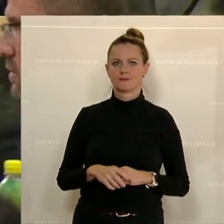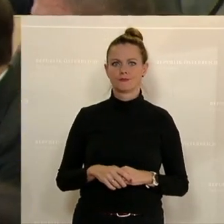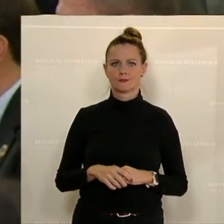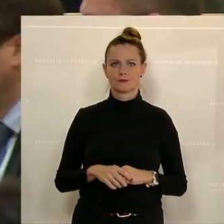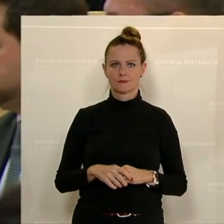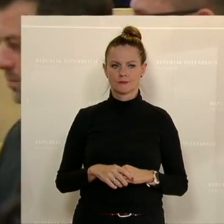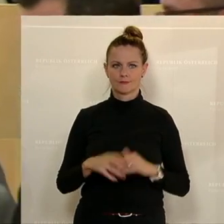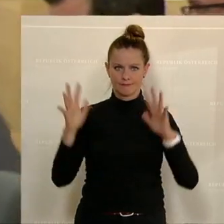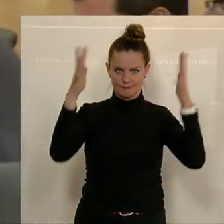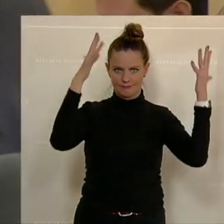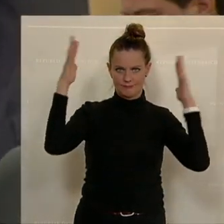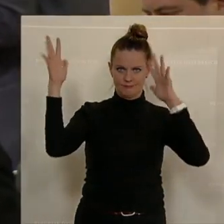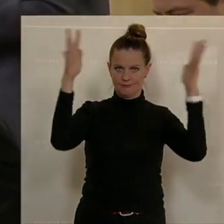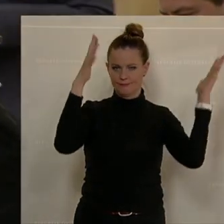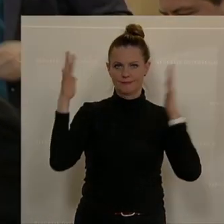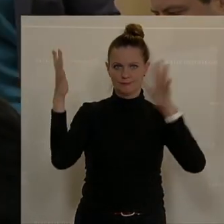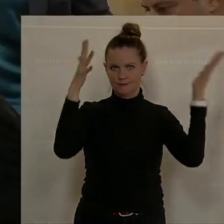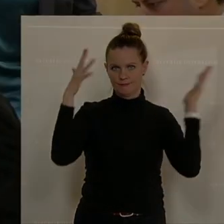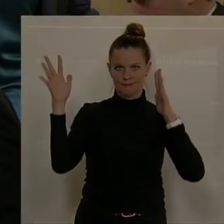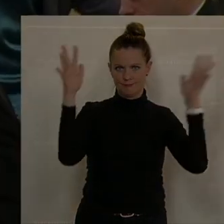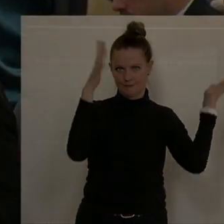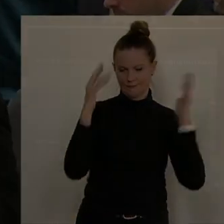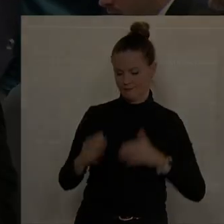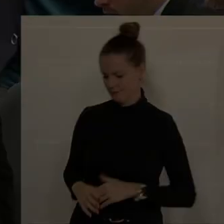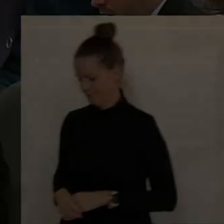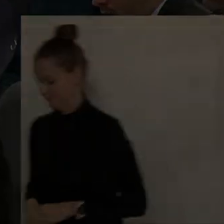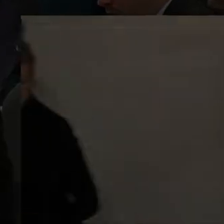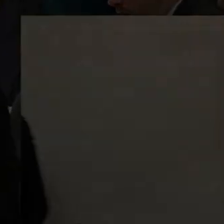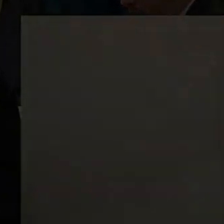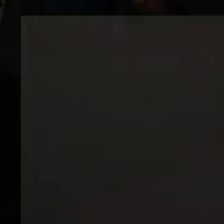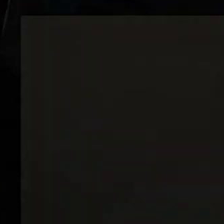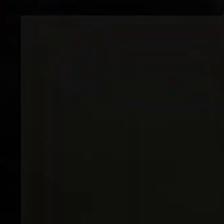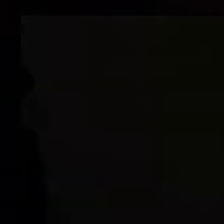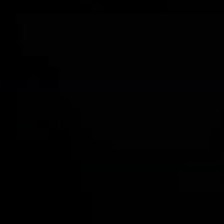Vizekanzler Werner Kogler von den Grünen war das mit einer sehr aufgebracht.